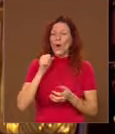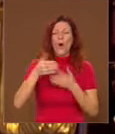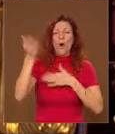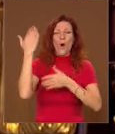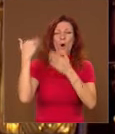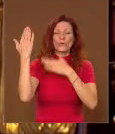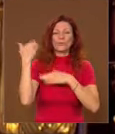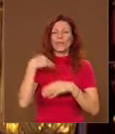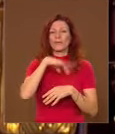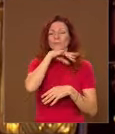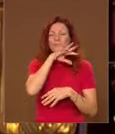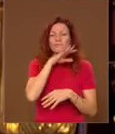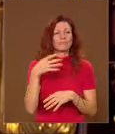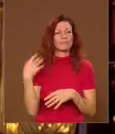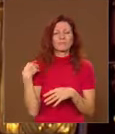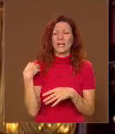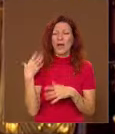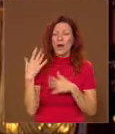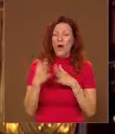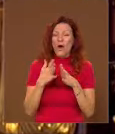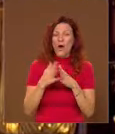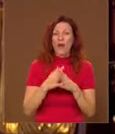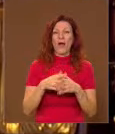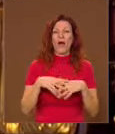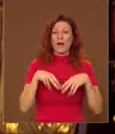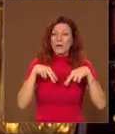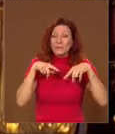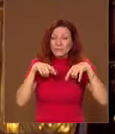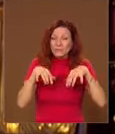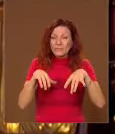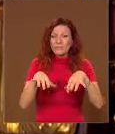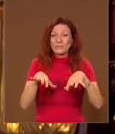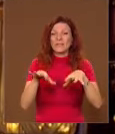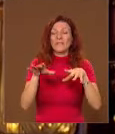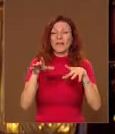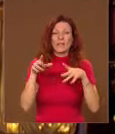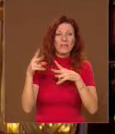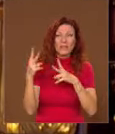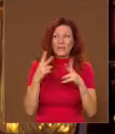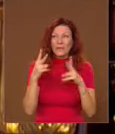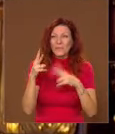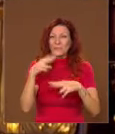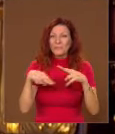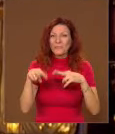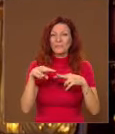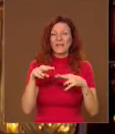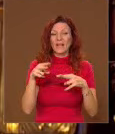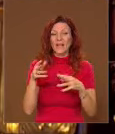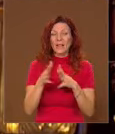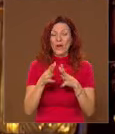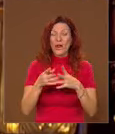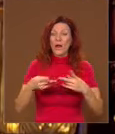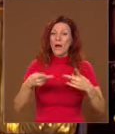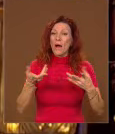отишли са при Господаря. Сега ние, наш ред. Но като